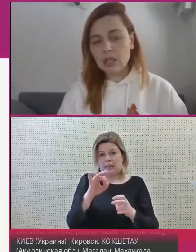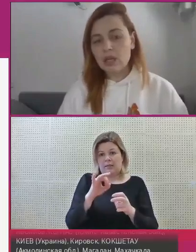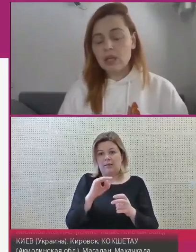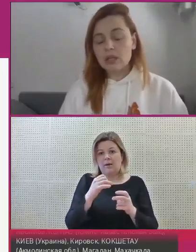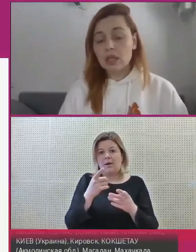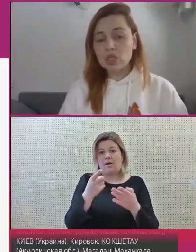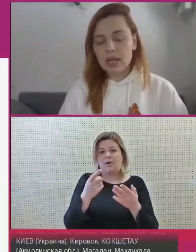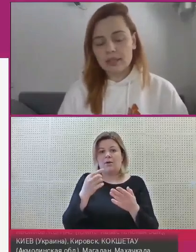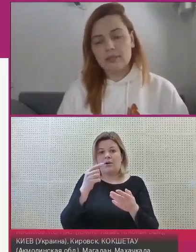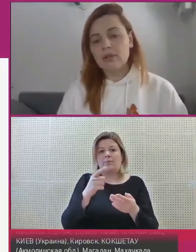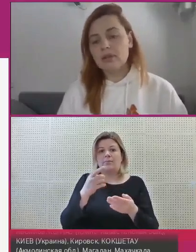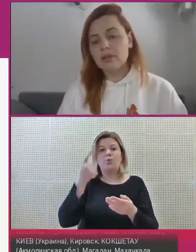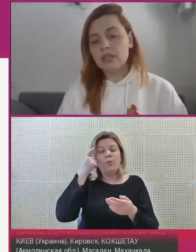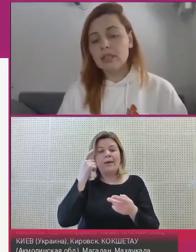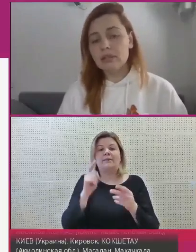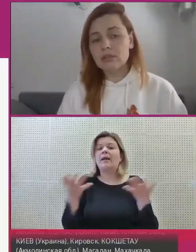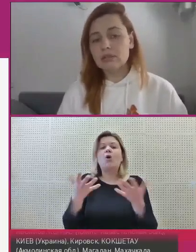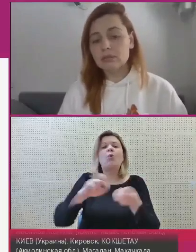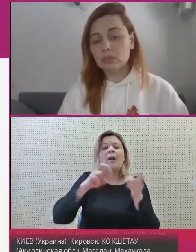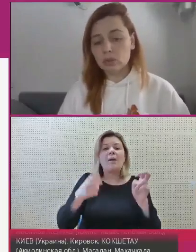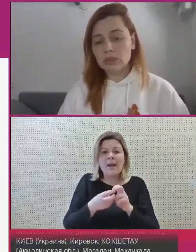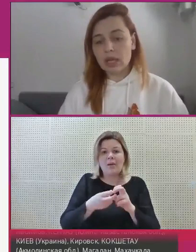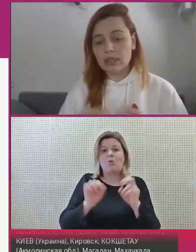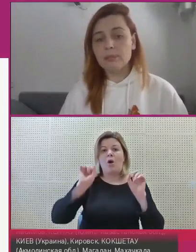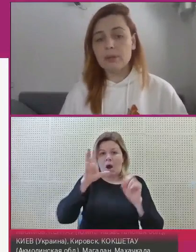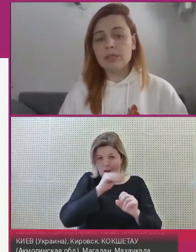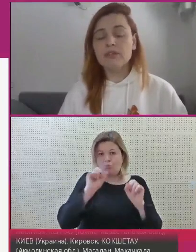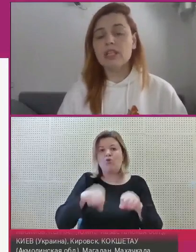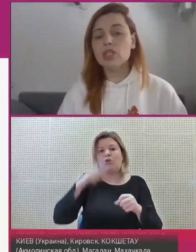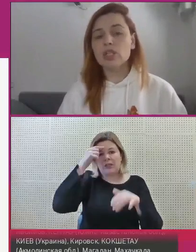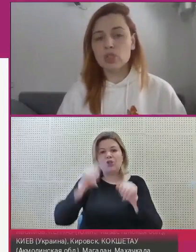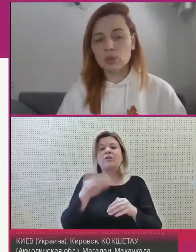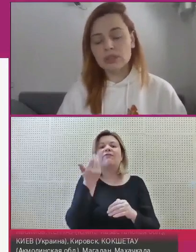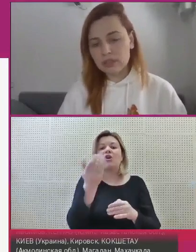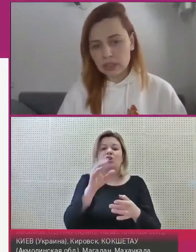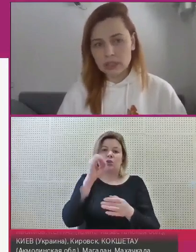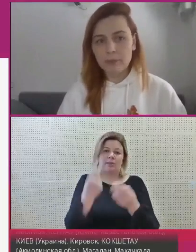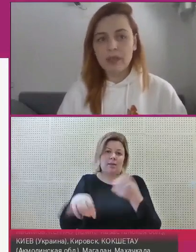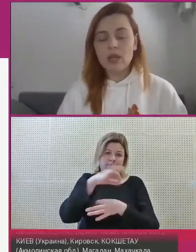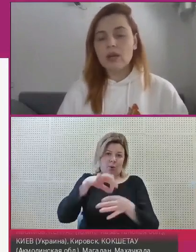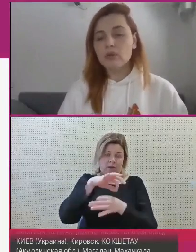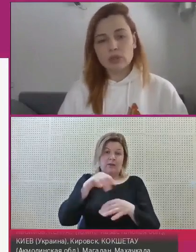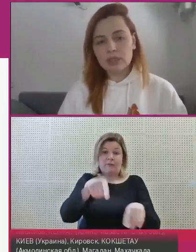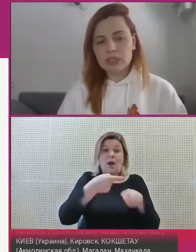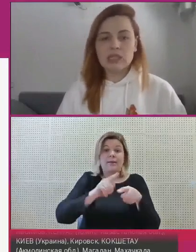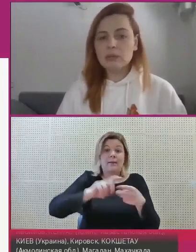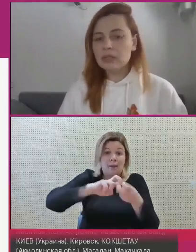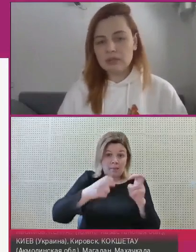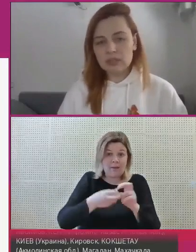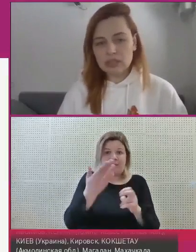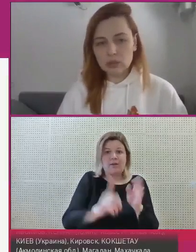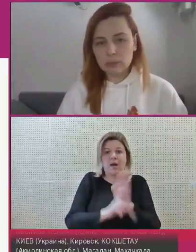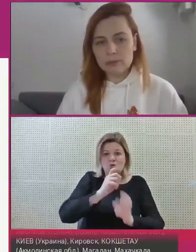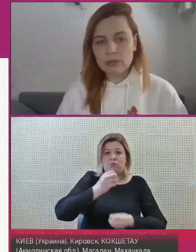проект решает. И то есть от этой проблемы вы дальше начнете двигаться. 8 лет назад